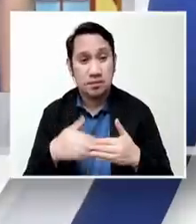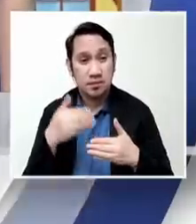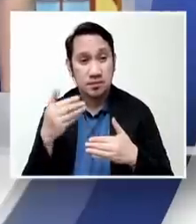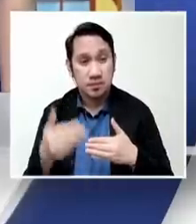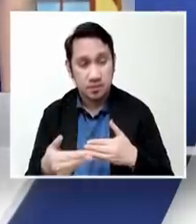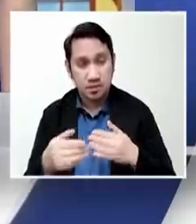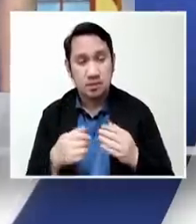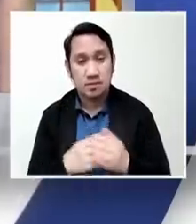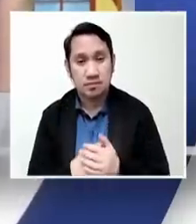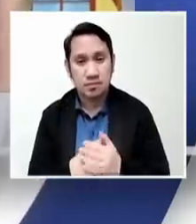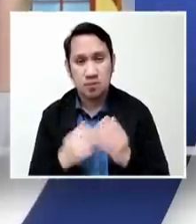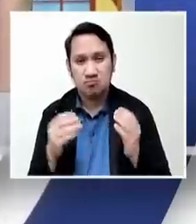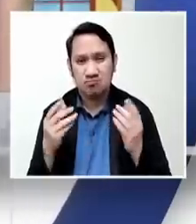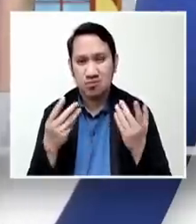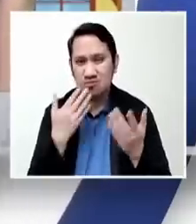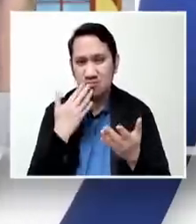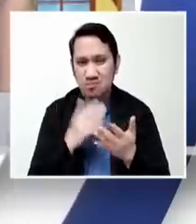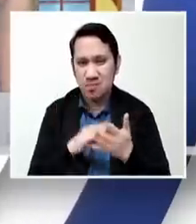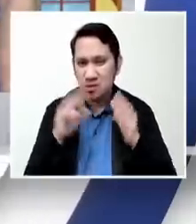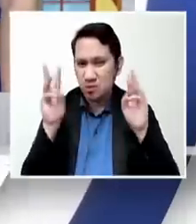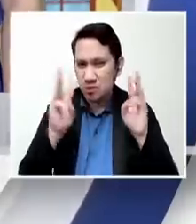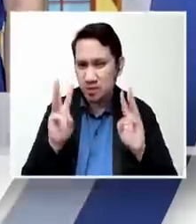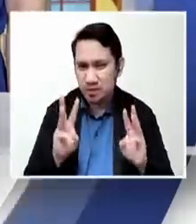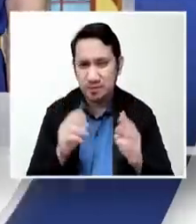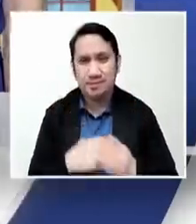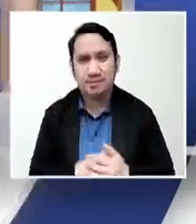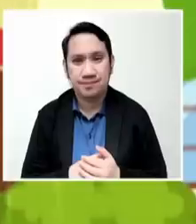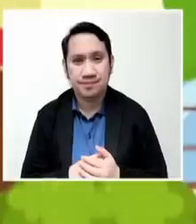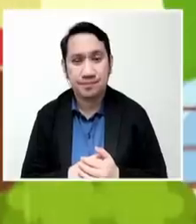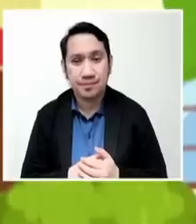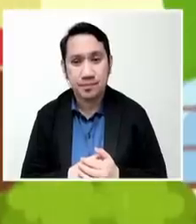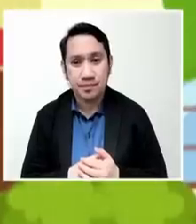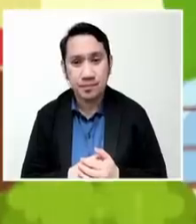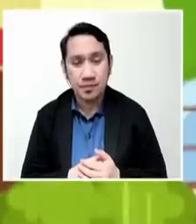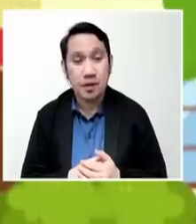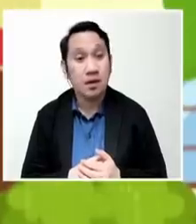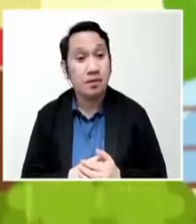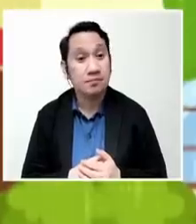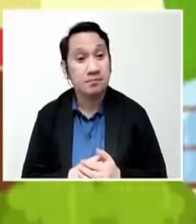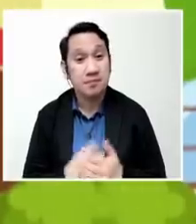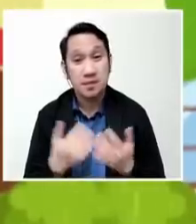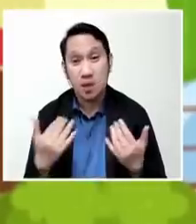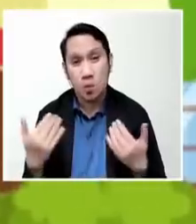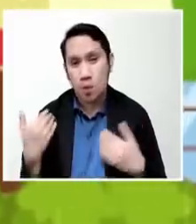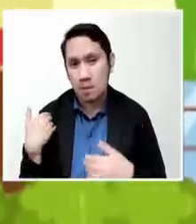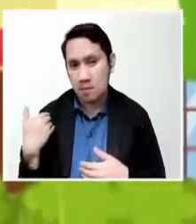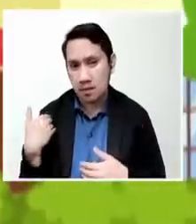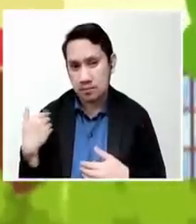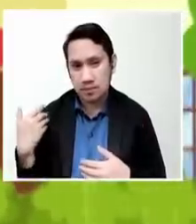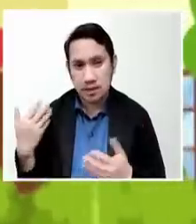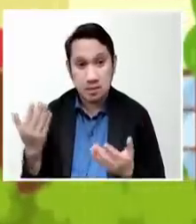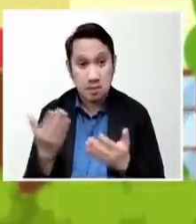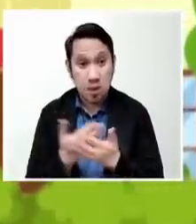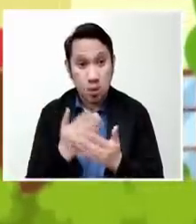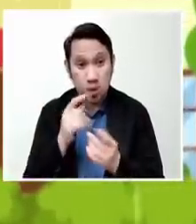manalasa ang masungit na panahon? Naku, Ate P, dapat habang wala pang kalamidad, may go bag na. Para